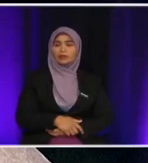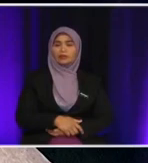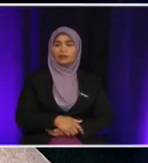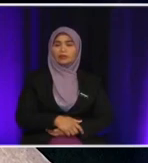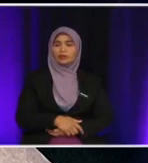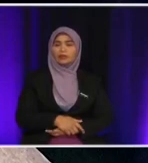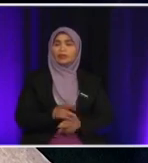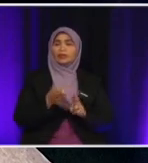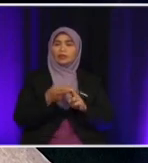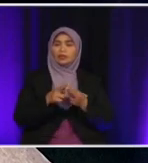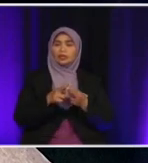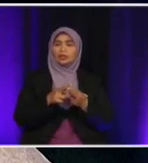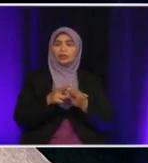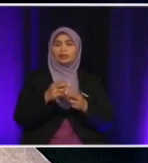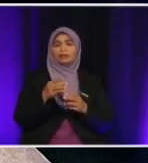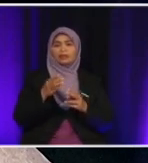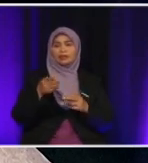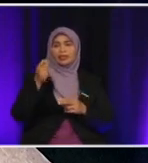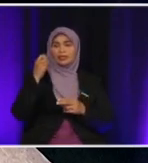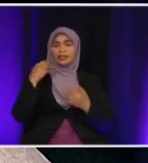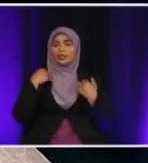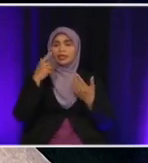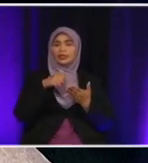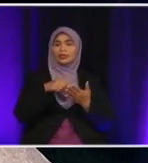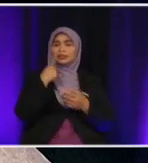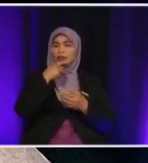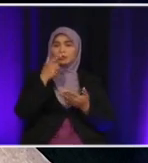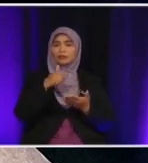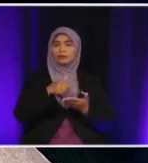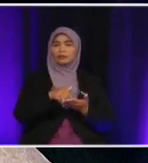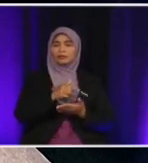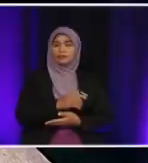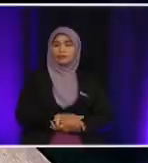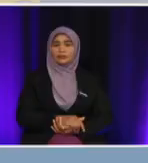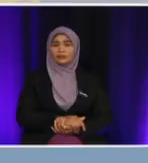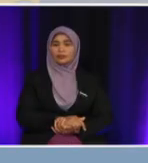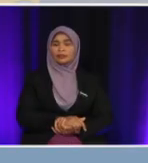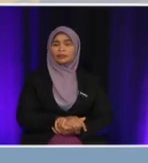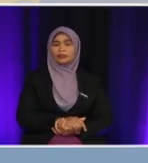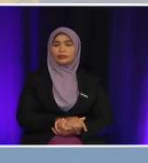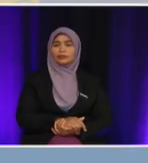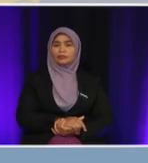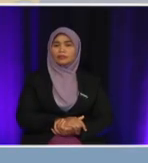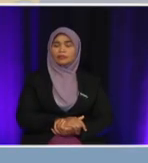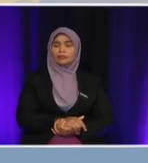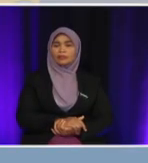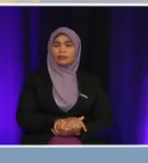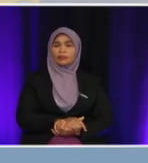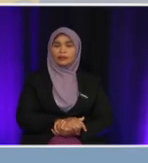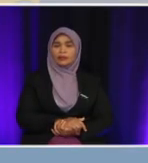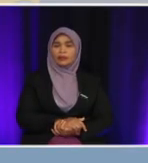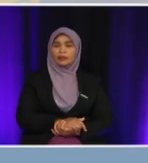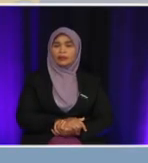rekan-rekan kita studio yang mengangkat tangan Oke siapa yang kayak tangan coba sekali lagi yang kayak tangan ya Afi silahkan di